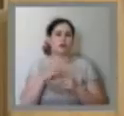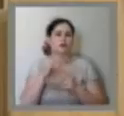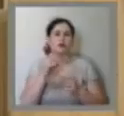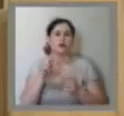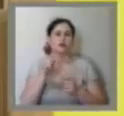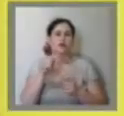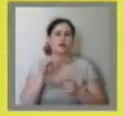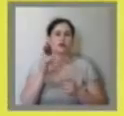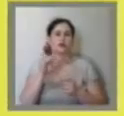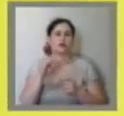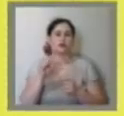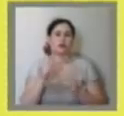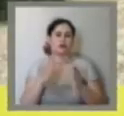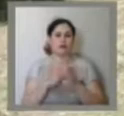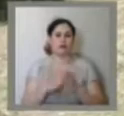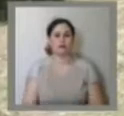вдома.